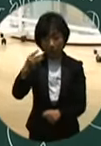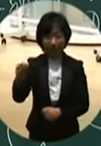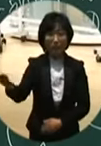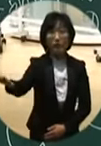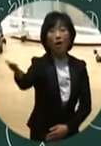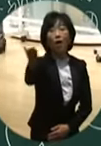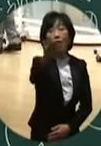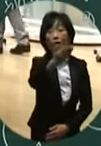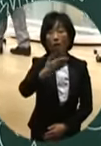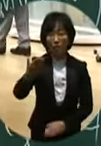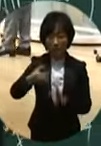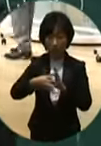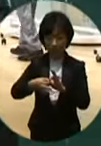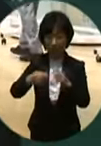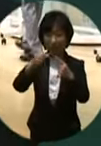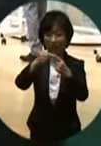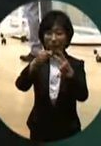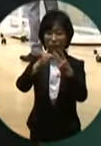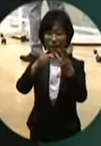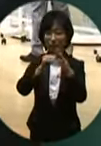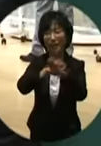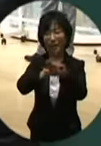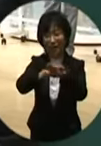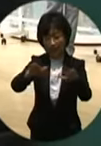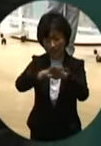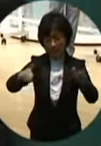됩니다. We need to solve three things through you.